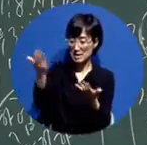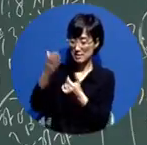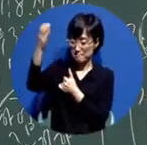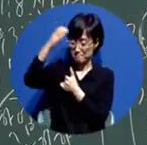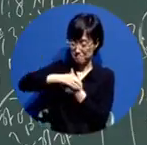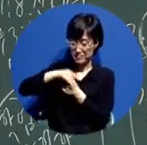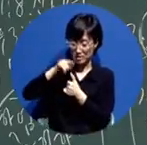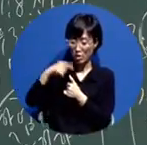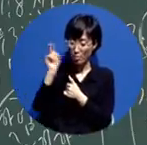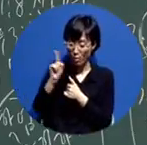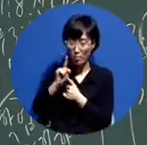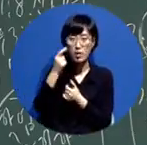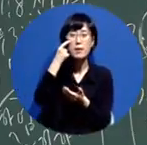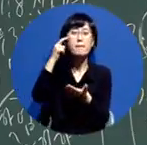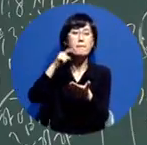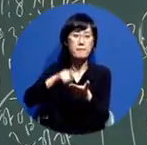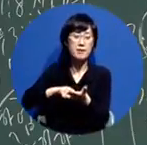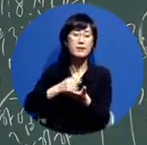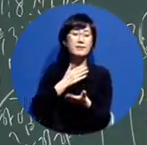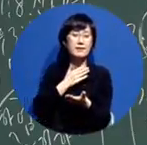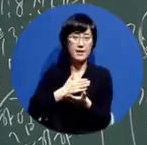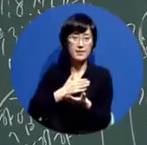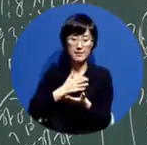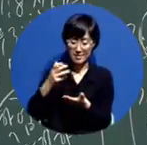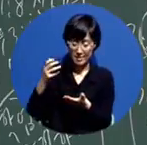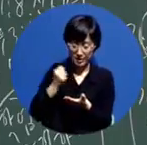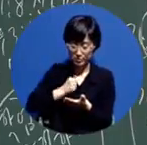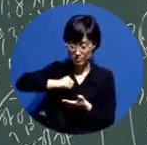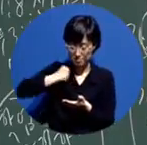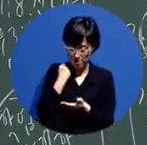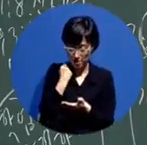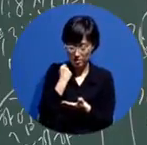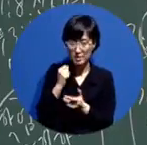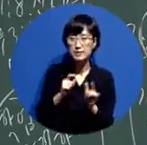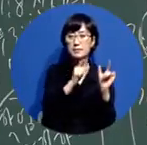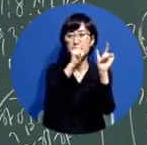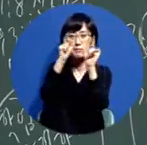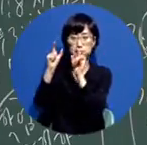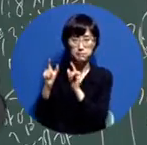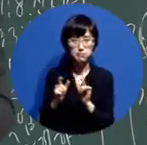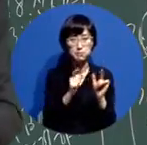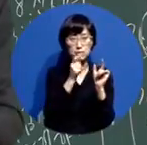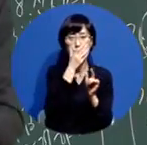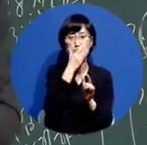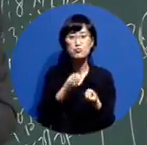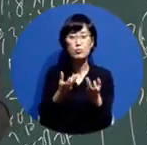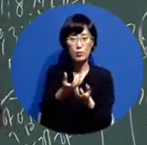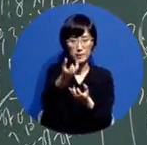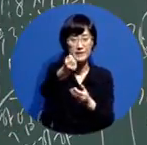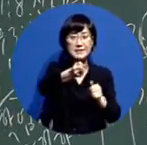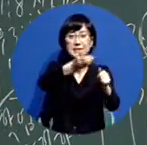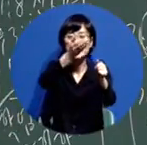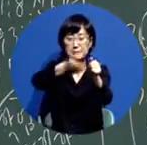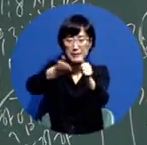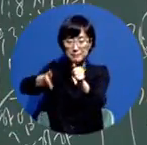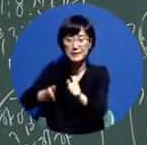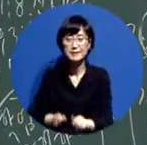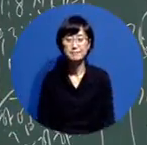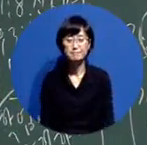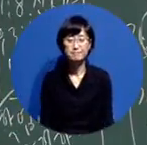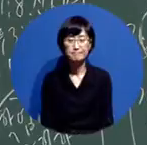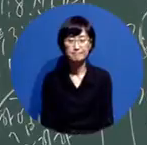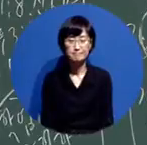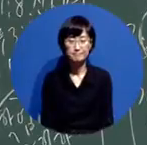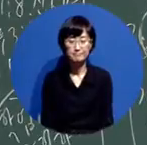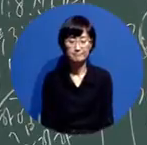는우리귀한이마누엘믿음의식구들이되기를주의로축원합니다。 因为我们拥有这个天命、召命、使命，